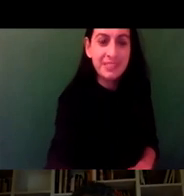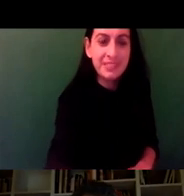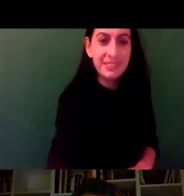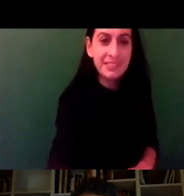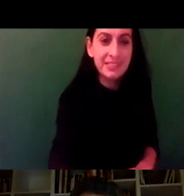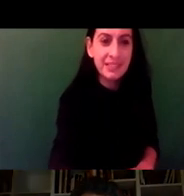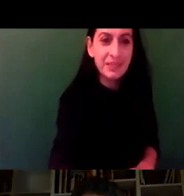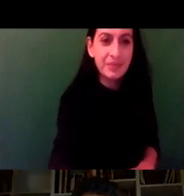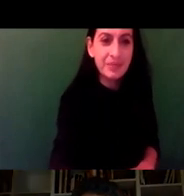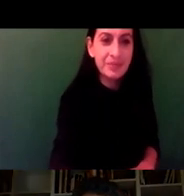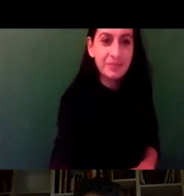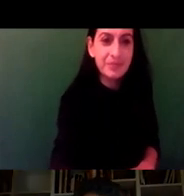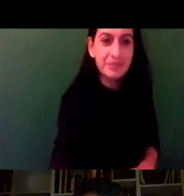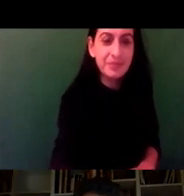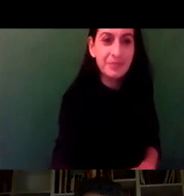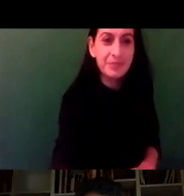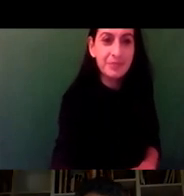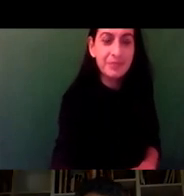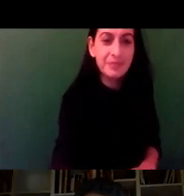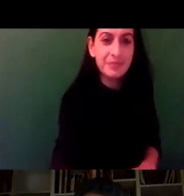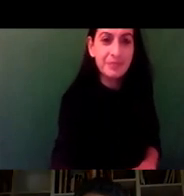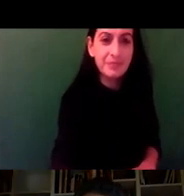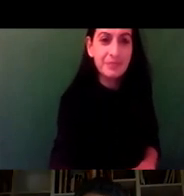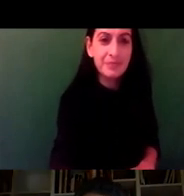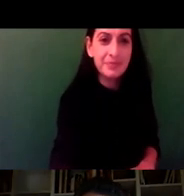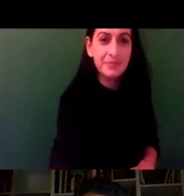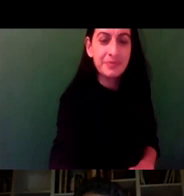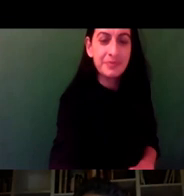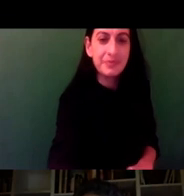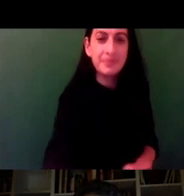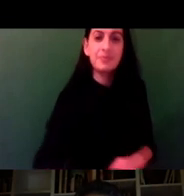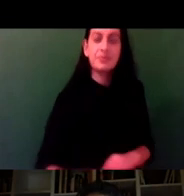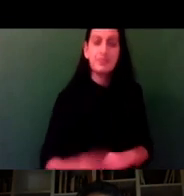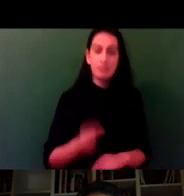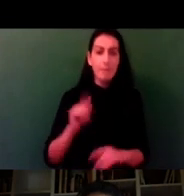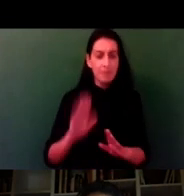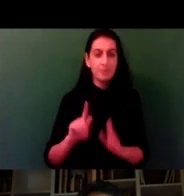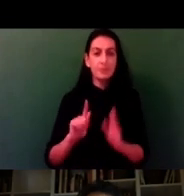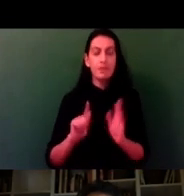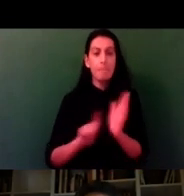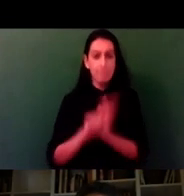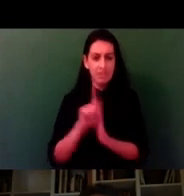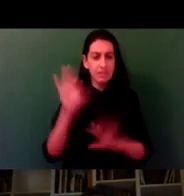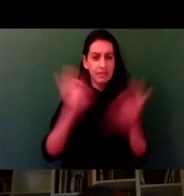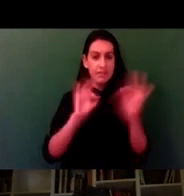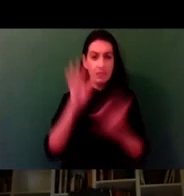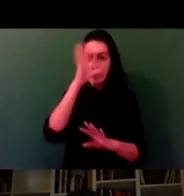Korhan Gümüş iyi tasarımı kim değerlendirecek diye sormuş ve söz istiyor. Buyurun.